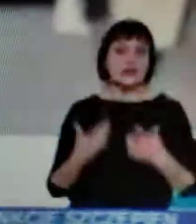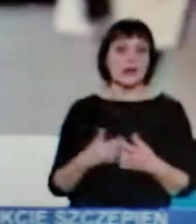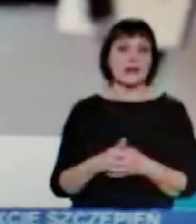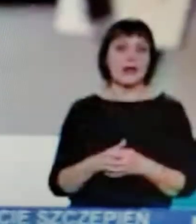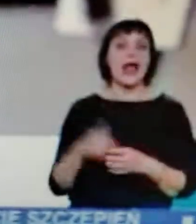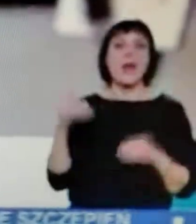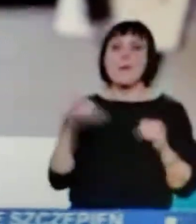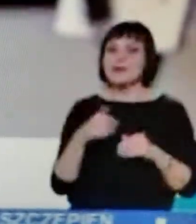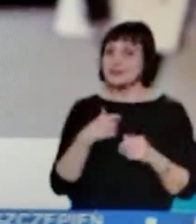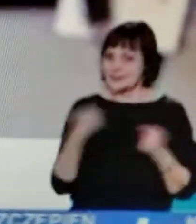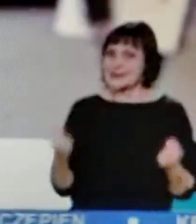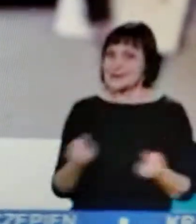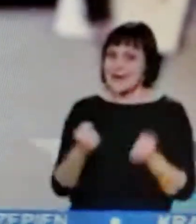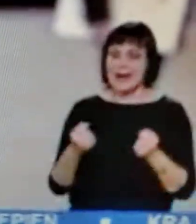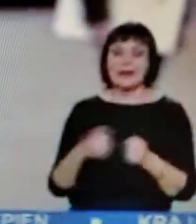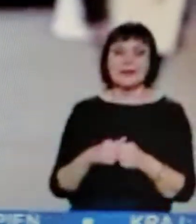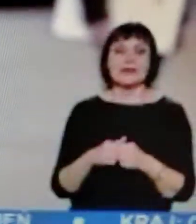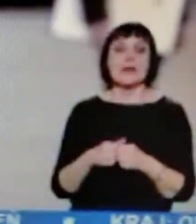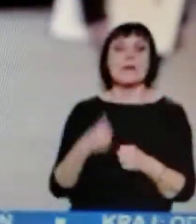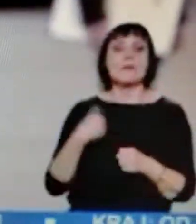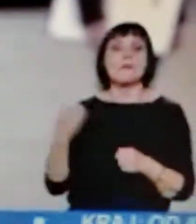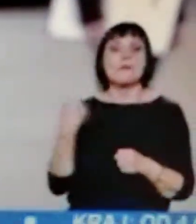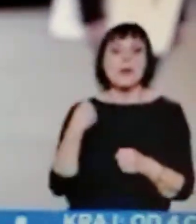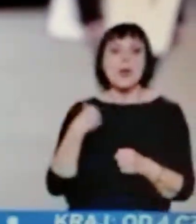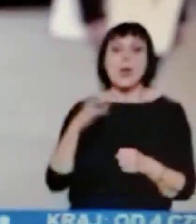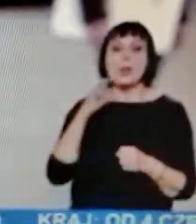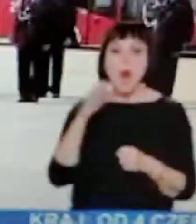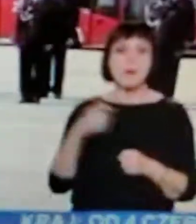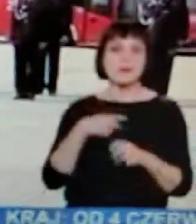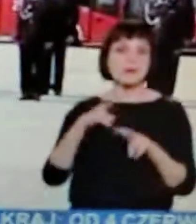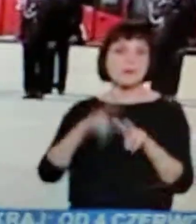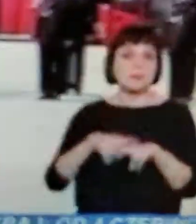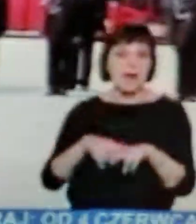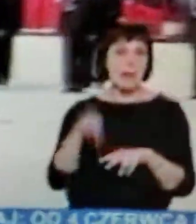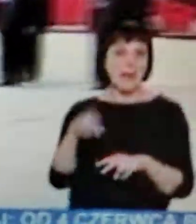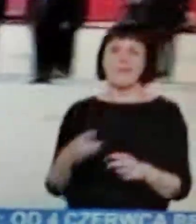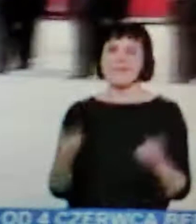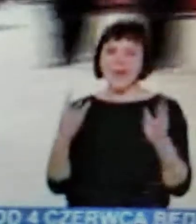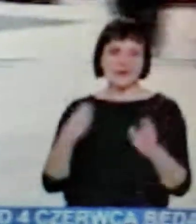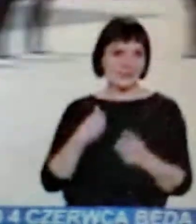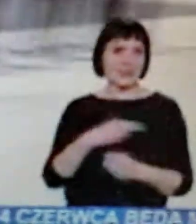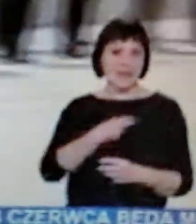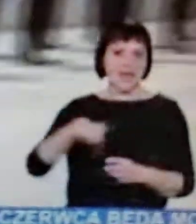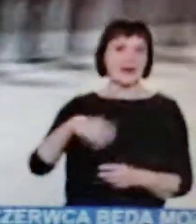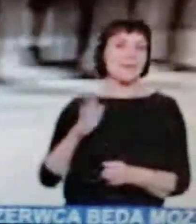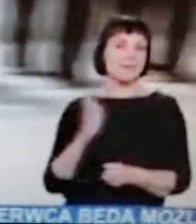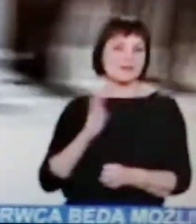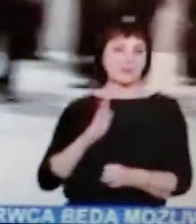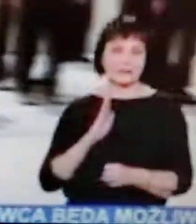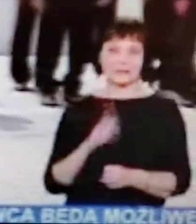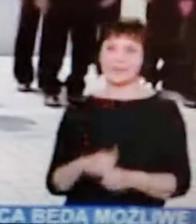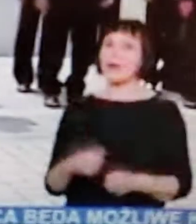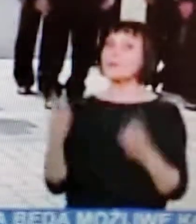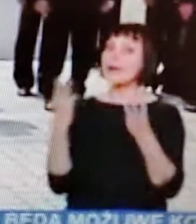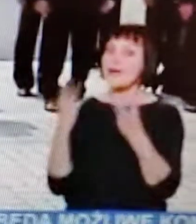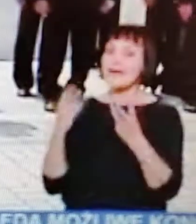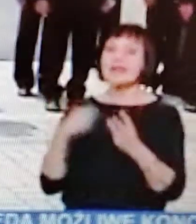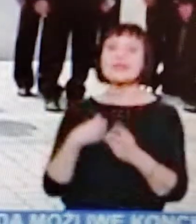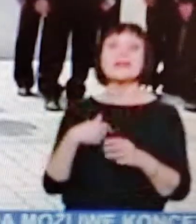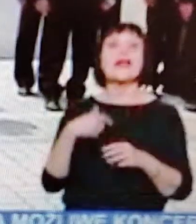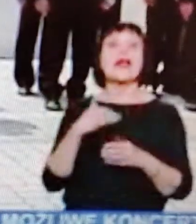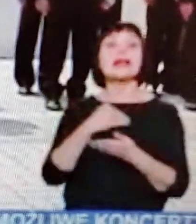ludzkie. Musimy dążyć do tego, żeby były dobrze wyposażone, bo to jest nasze bezpieczeństwo. Bardzo ważne jest to, że Krajowy